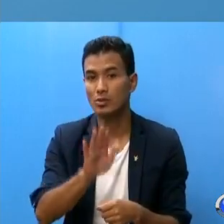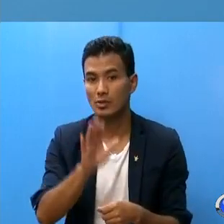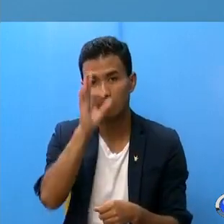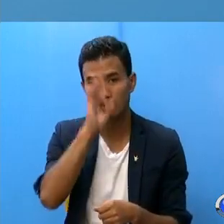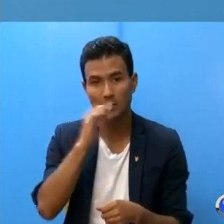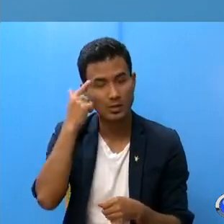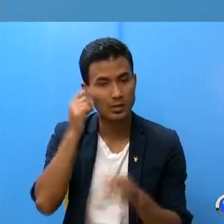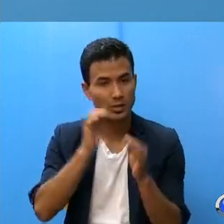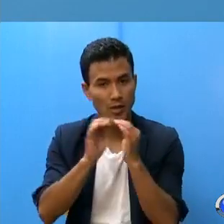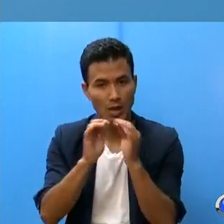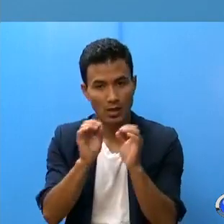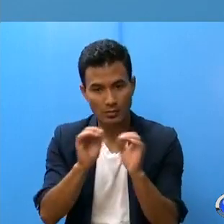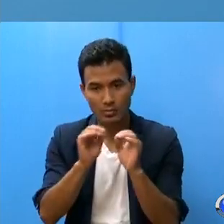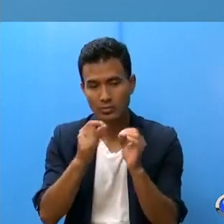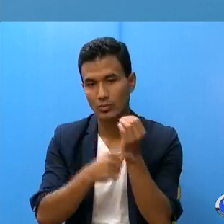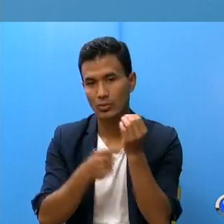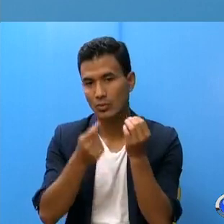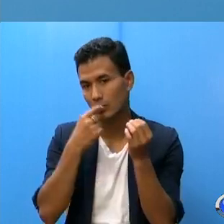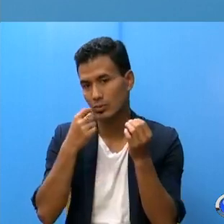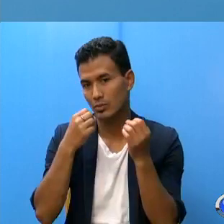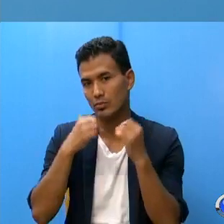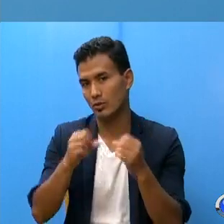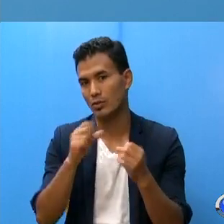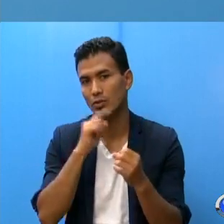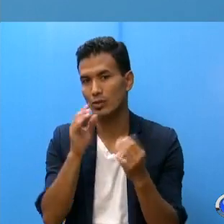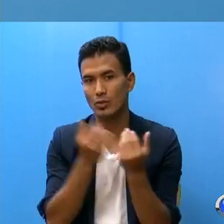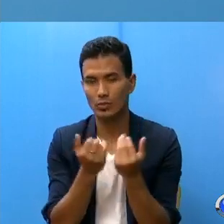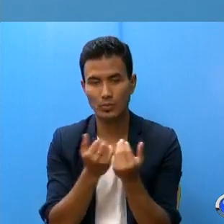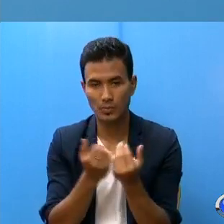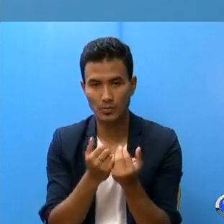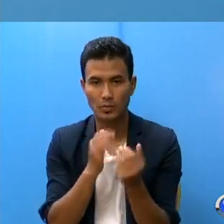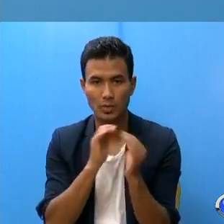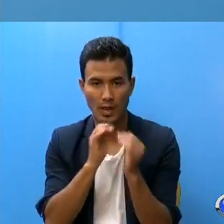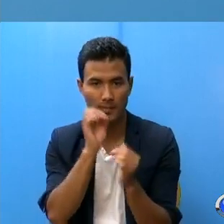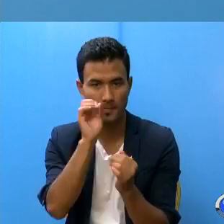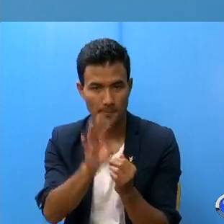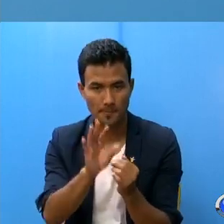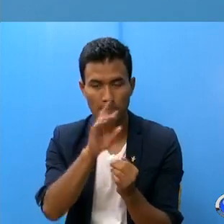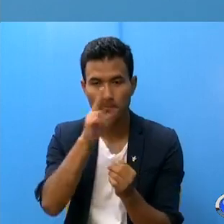जाहित कांडर सहसीक दो तॉर सहता है,